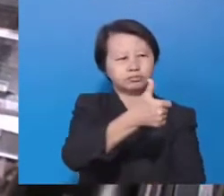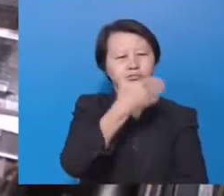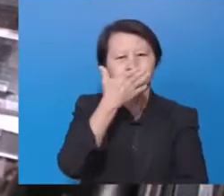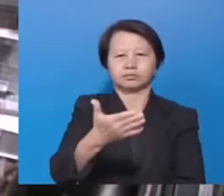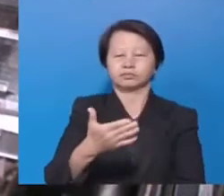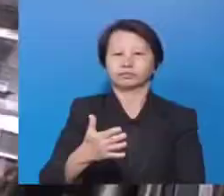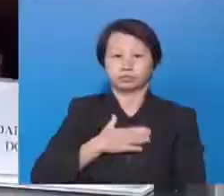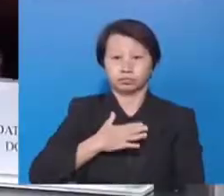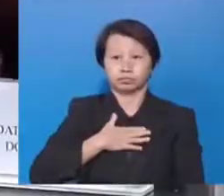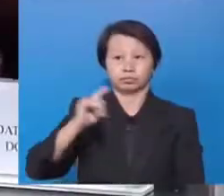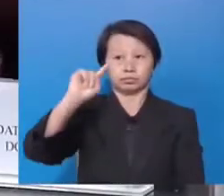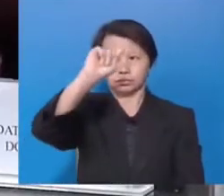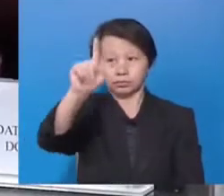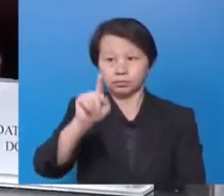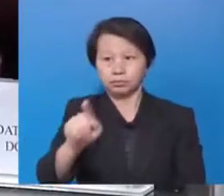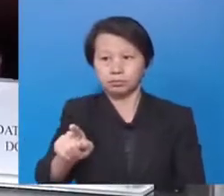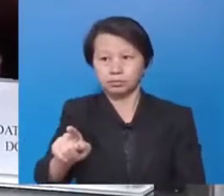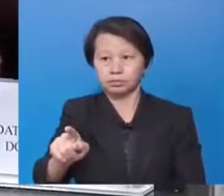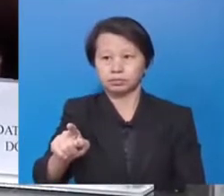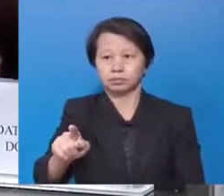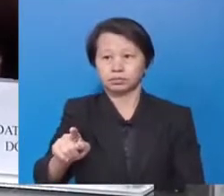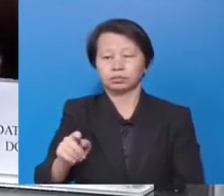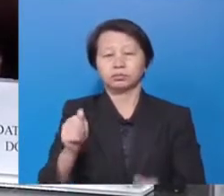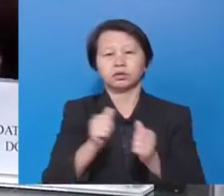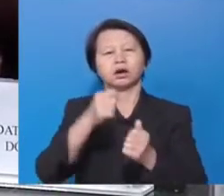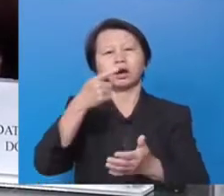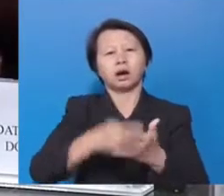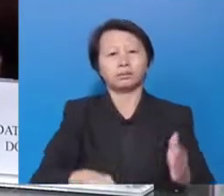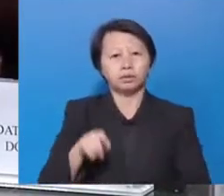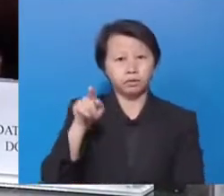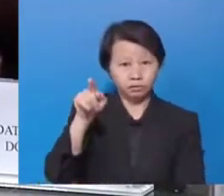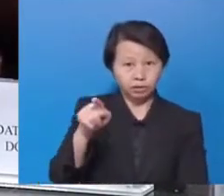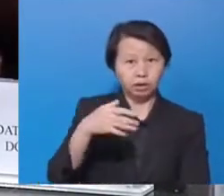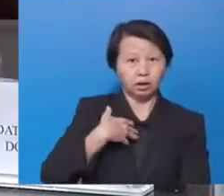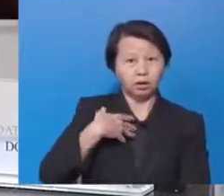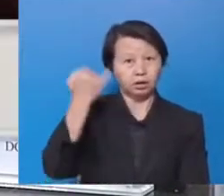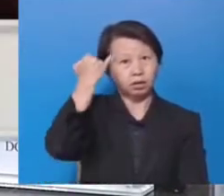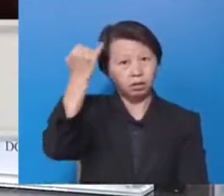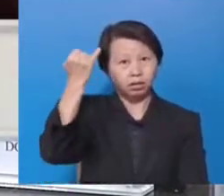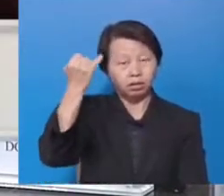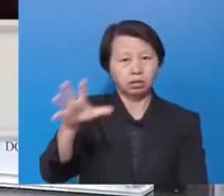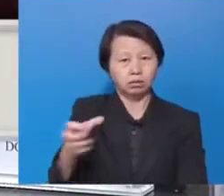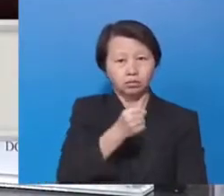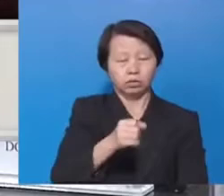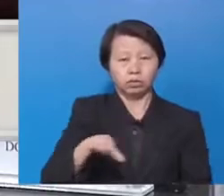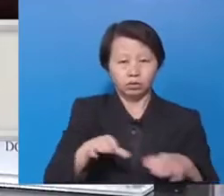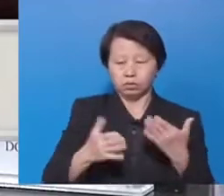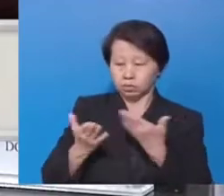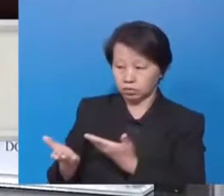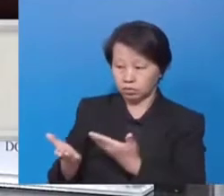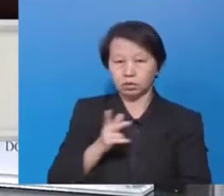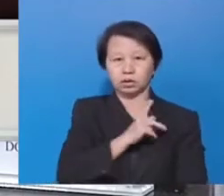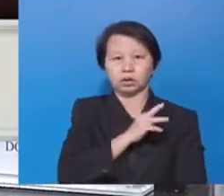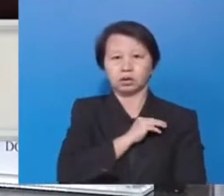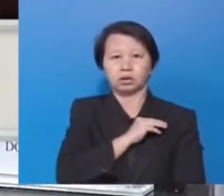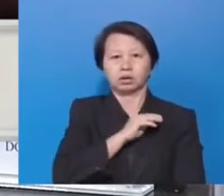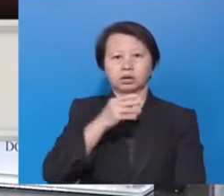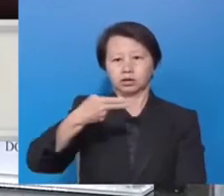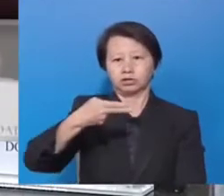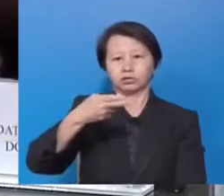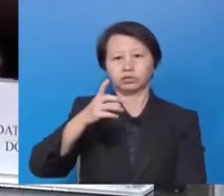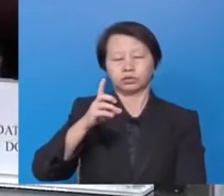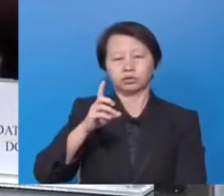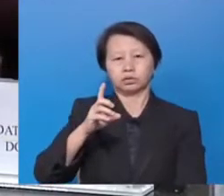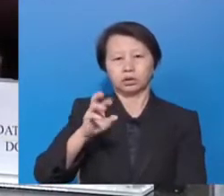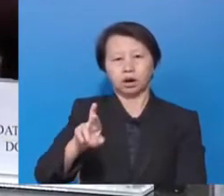persoalan saya elah dengan apakah disana terdapat inisiatif yang diambil oleh Kementerian sumber